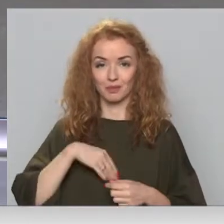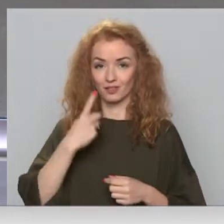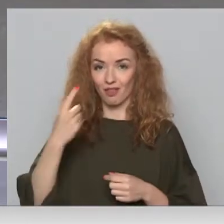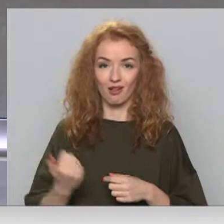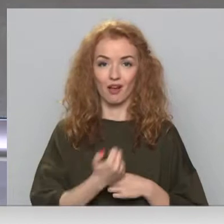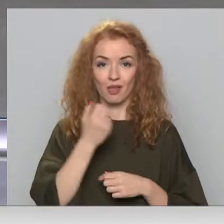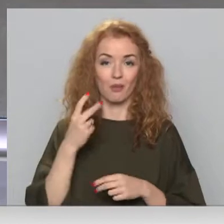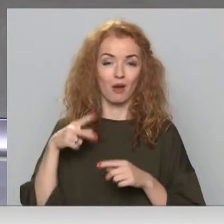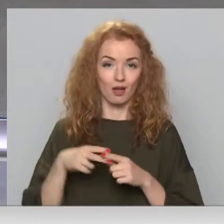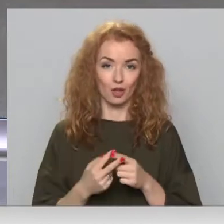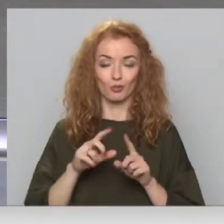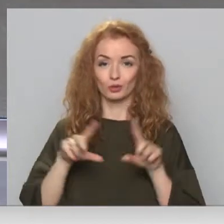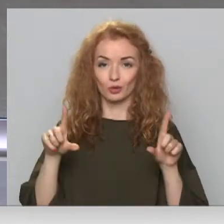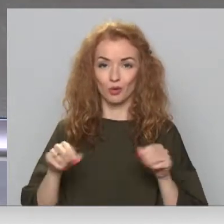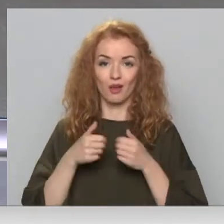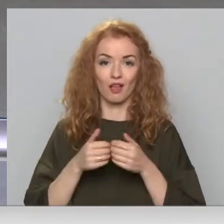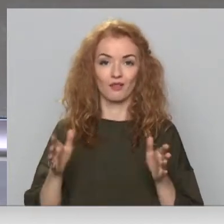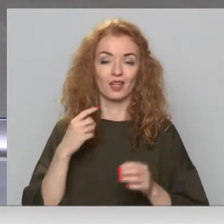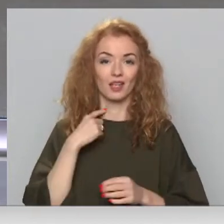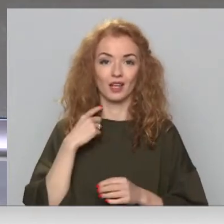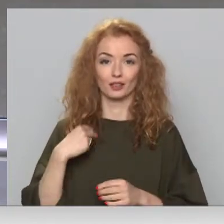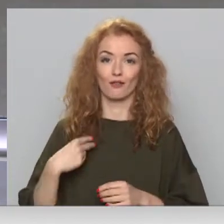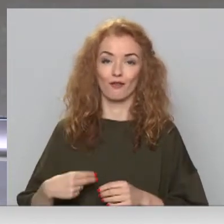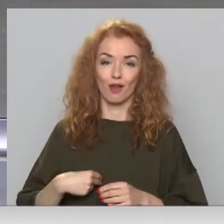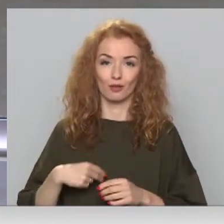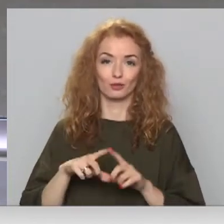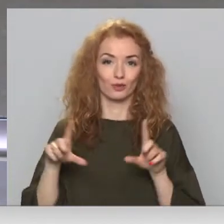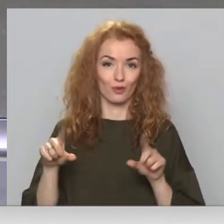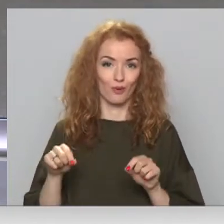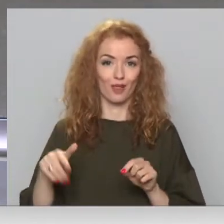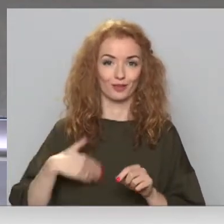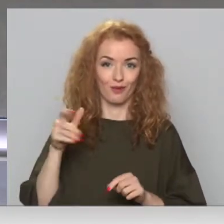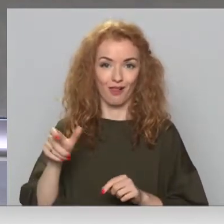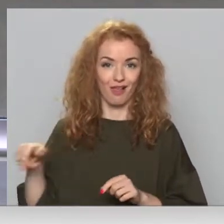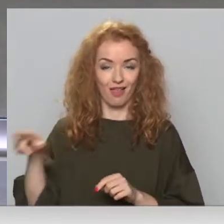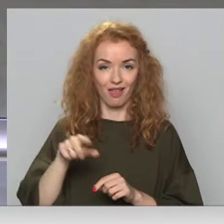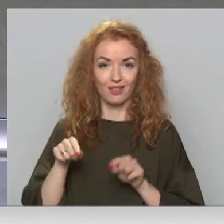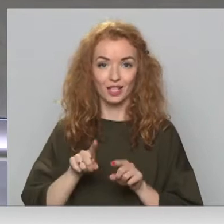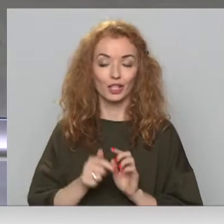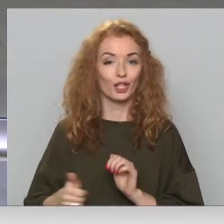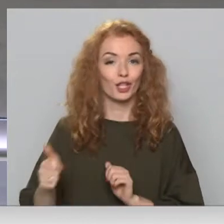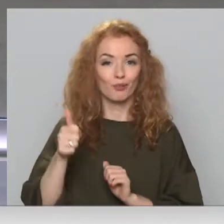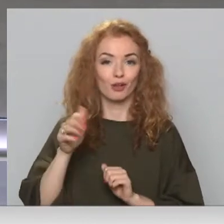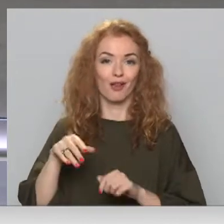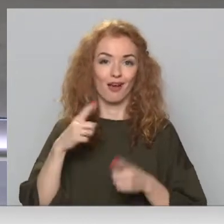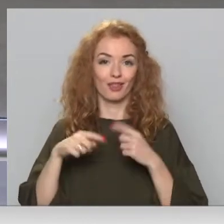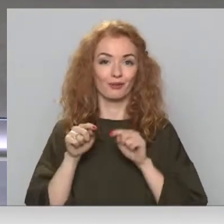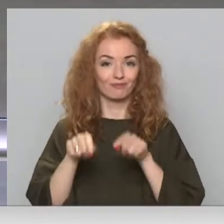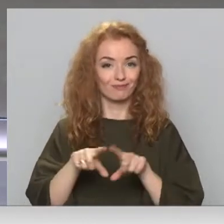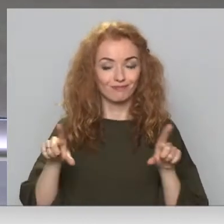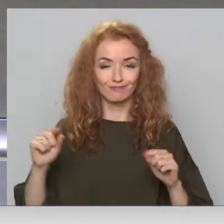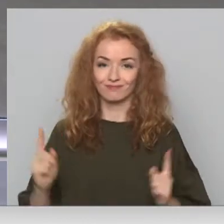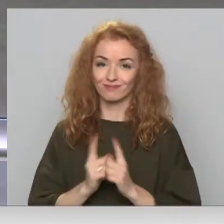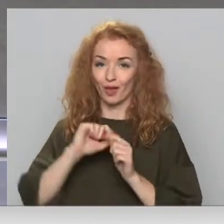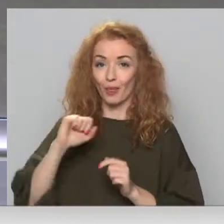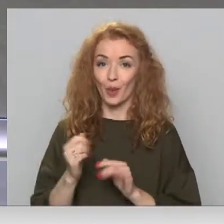ilga pārtraukuma skolas durvis vēra Rīgas Franču liceja audzēkņi. Šī diena ir īpaša ne tikai, lai atkal atgrieztos skolā un sastaptu